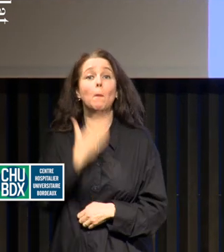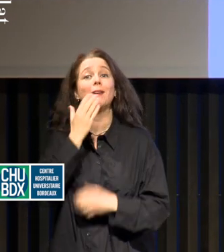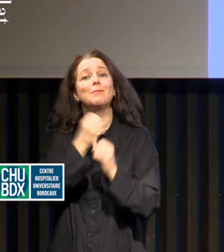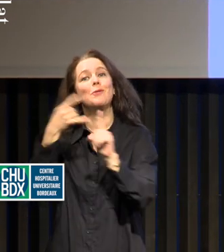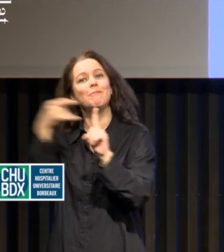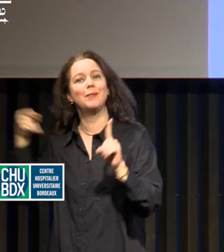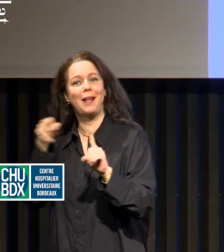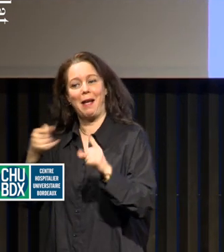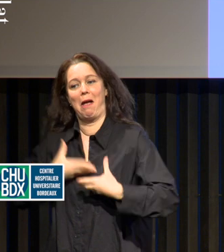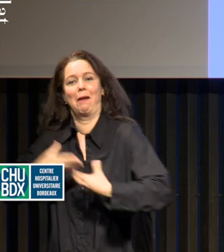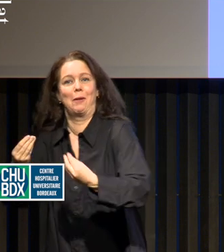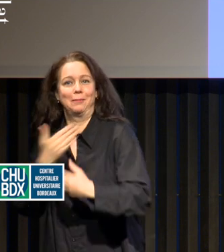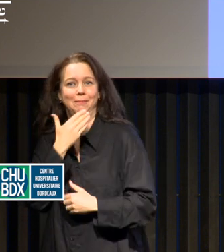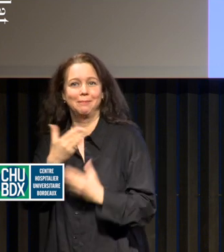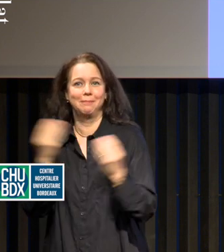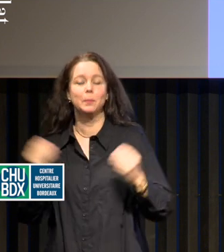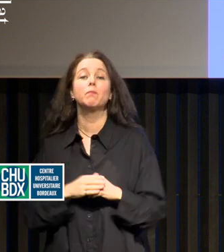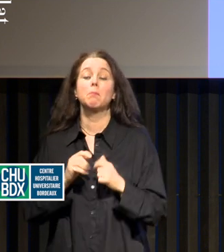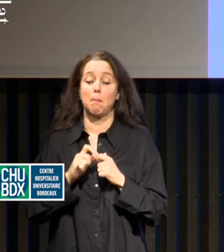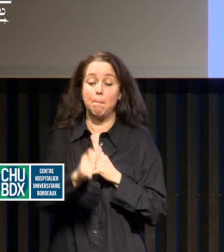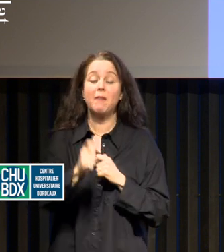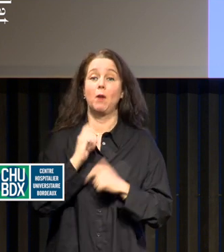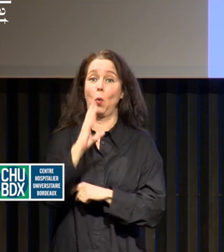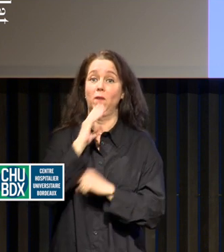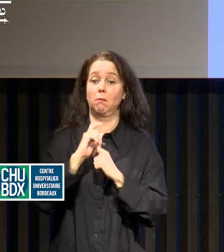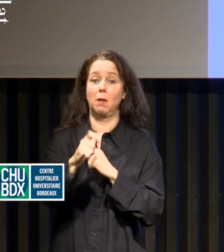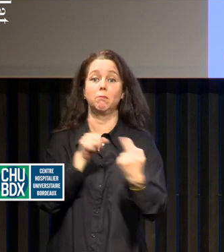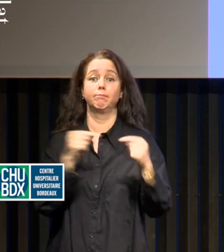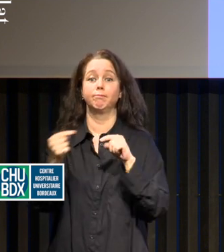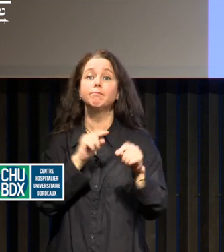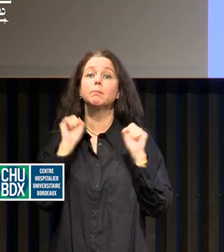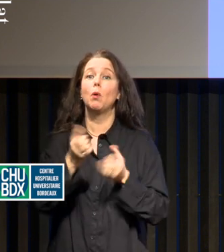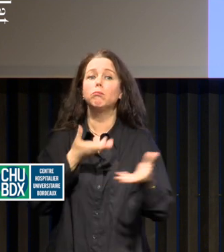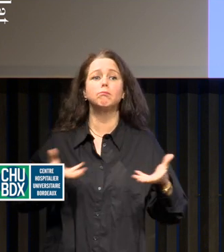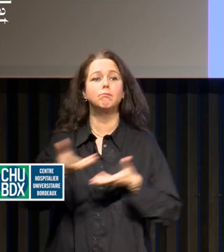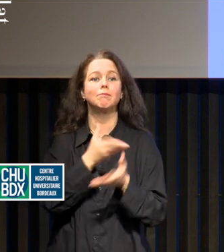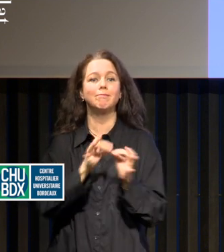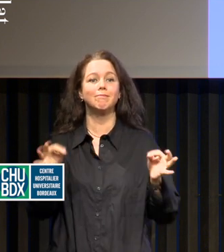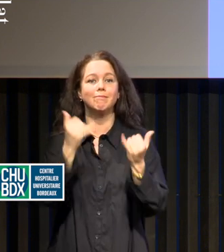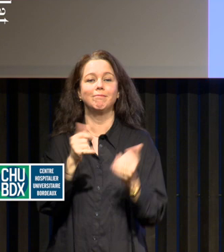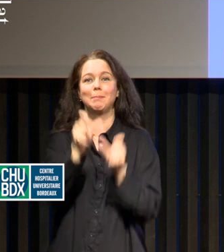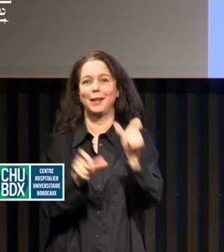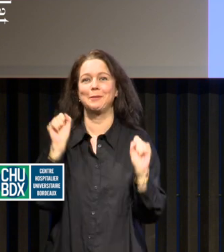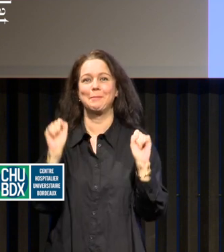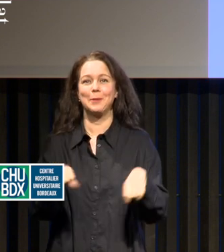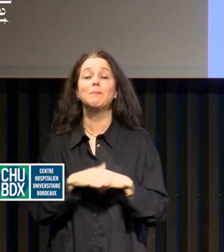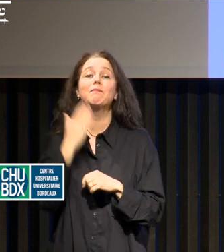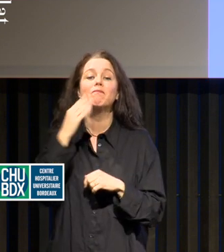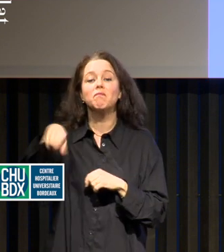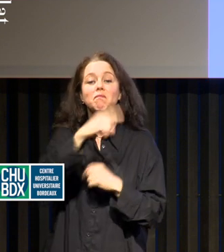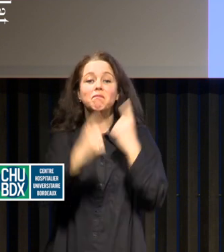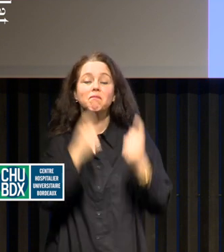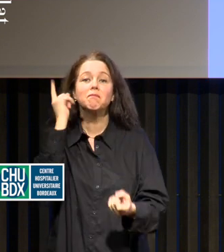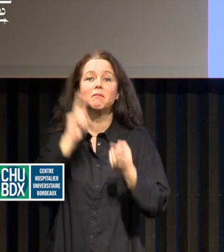puis, il y aura un temps de discussion après cette conférence avec les personnes qui sont dans la salle. Si vous avez des questions sur le